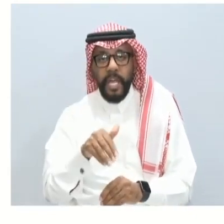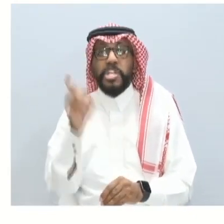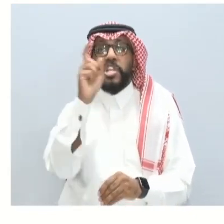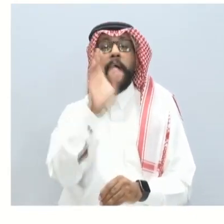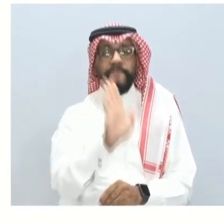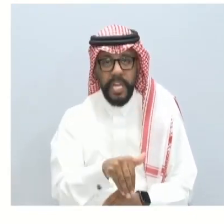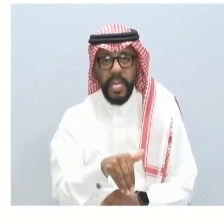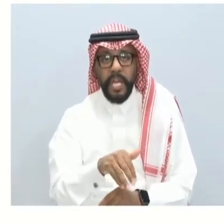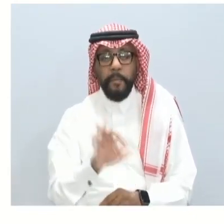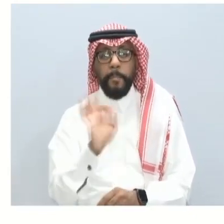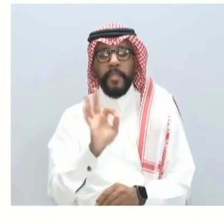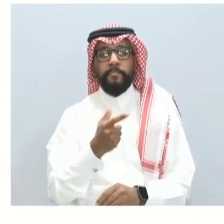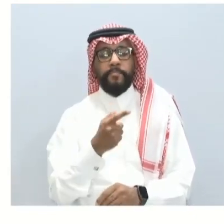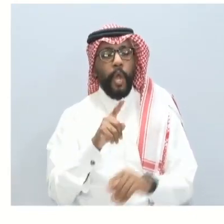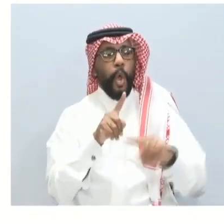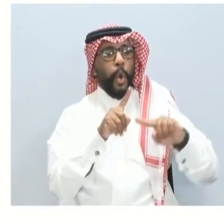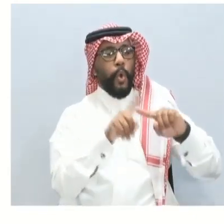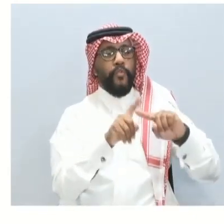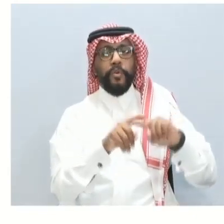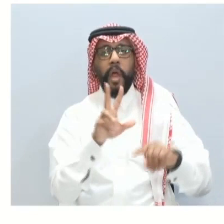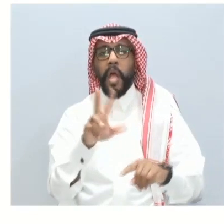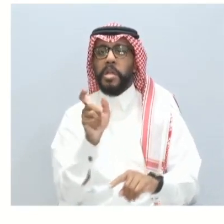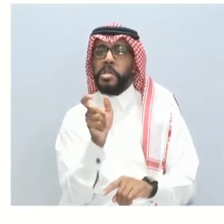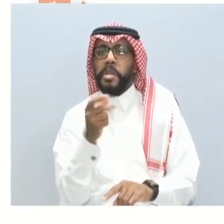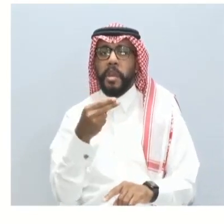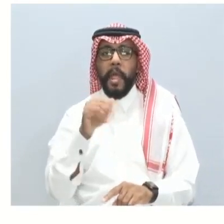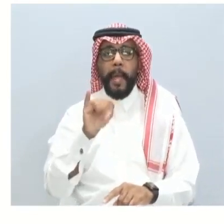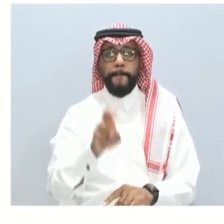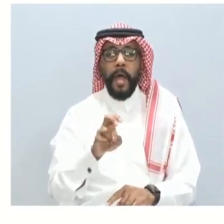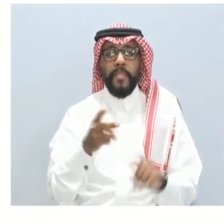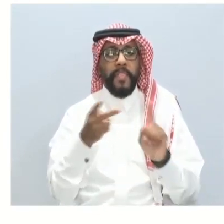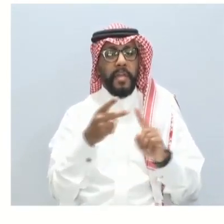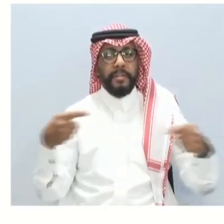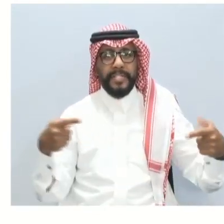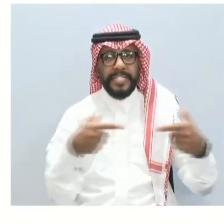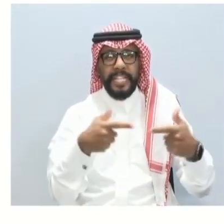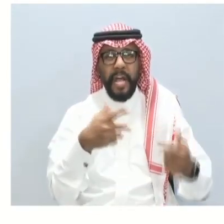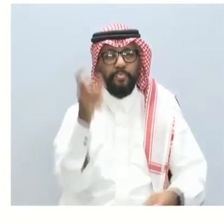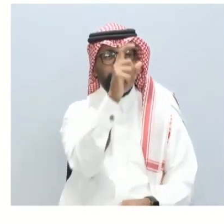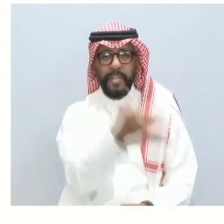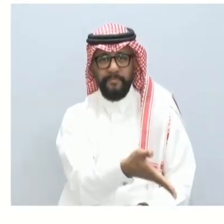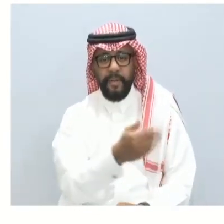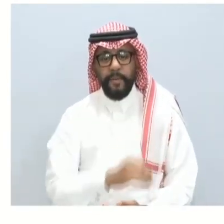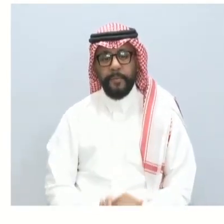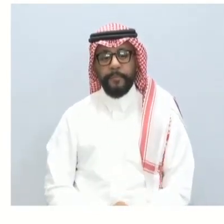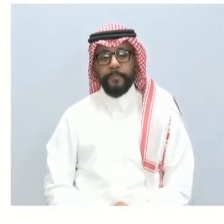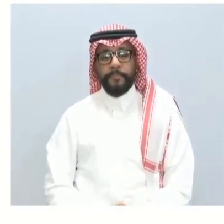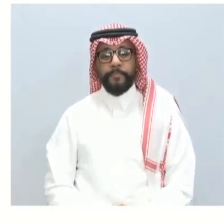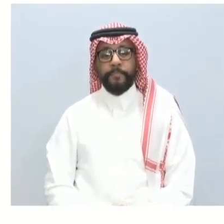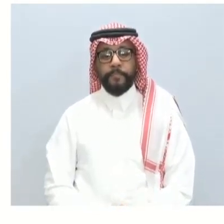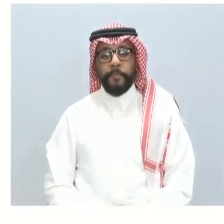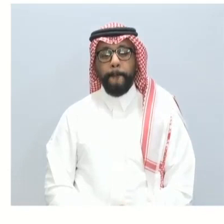مثل كفر النعمه وقتال المسلم جاء في قوله صلى الله عليه